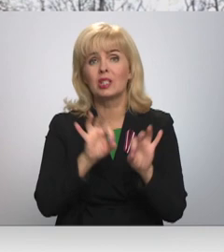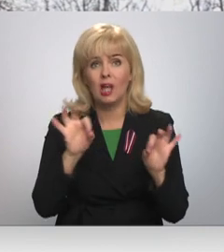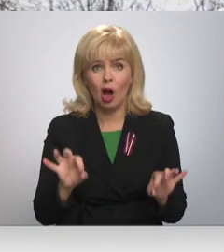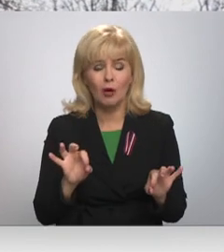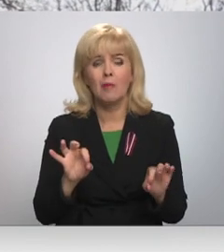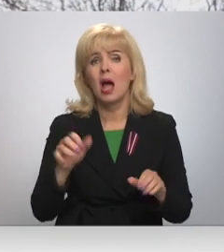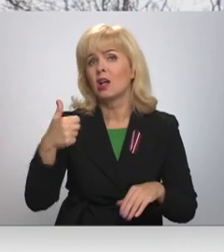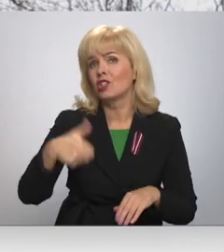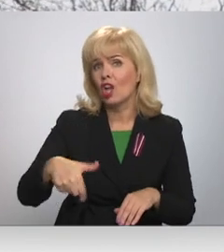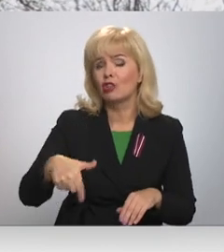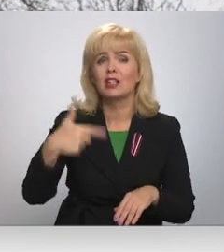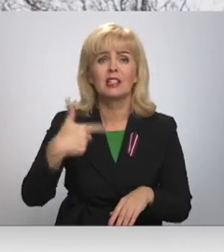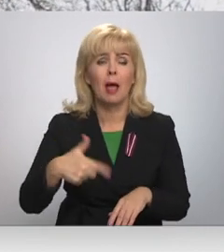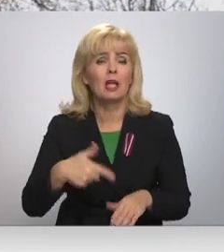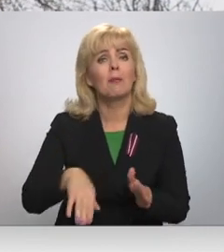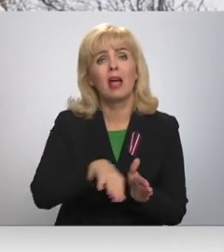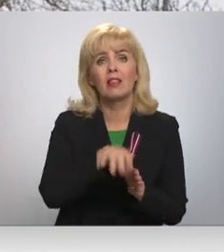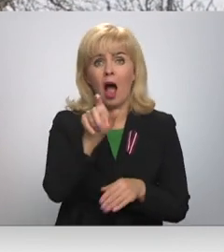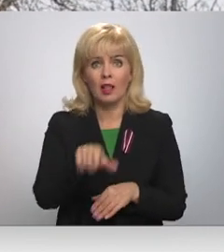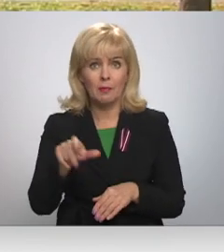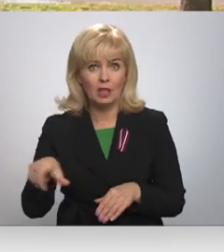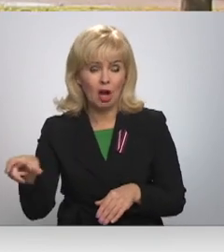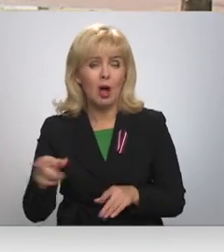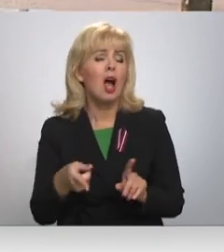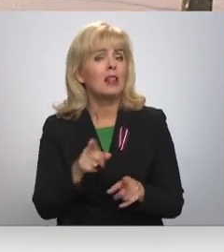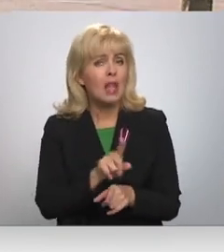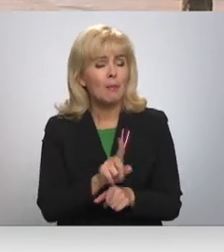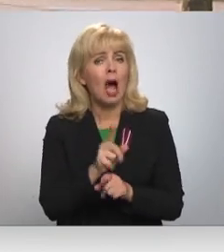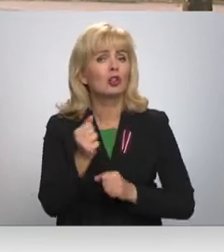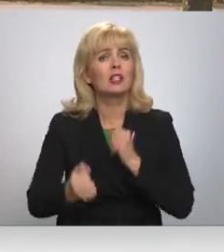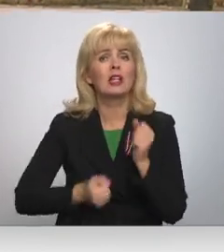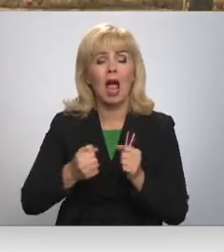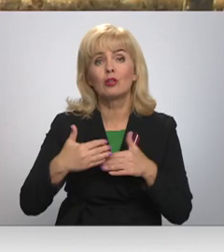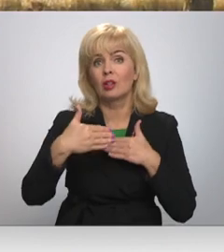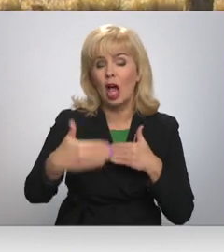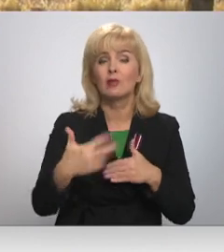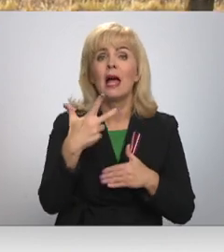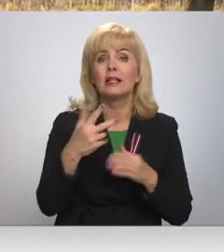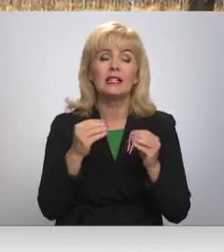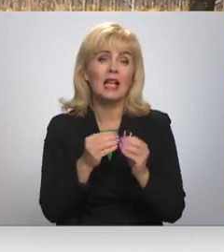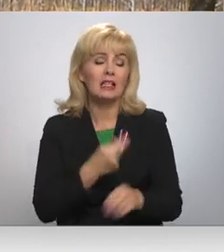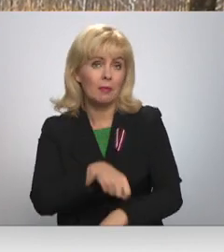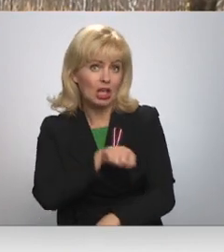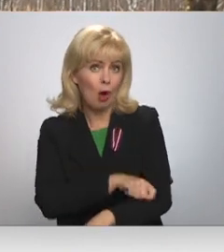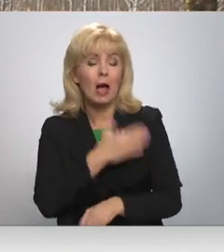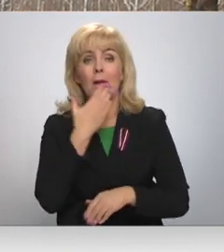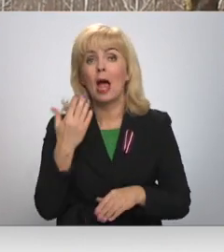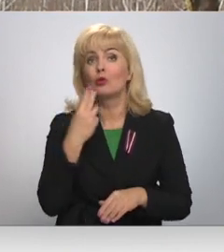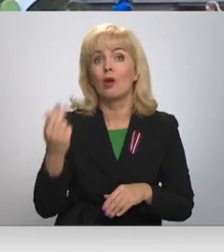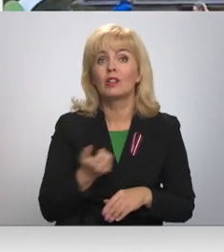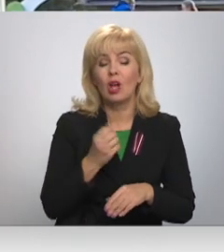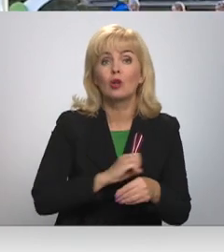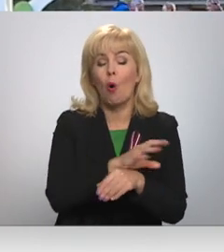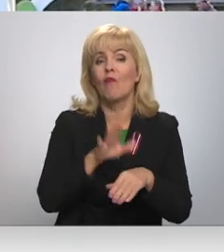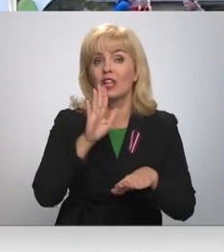kādiem 60-70 dalībniekiem. Nemainīgas ir skrējiena distances – 3 un 10 kilometri. Pēdējos divus gadus Covid